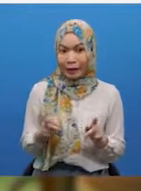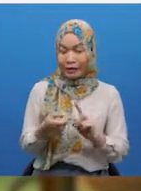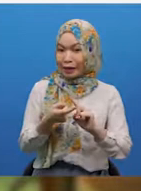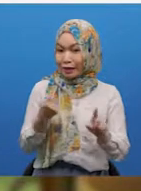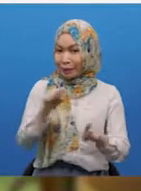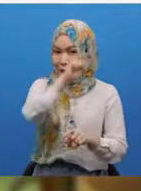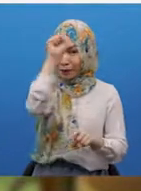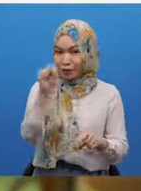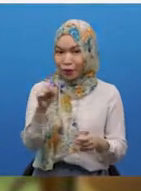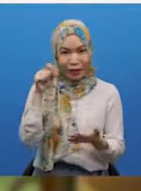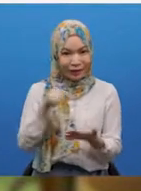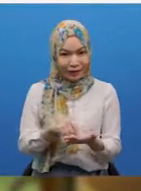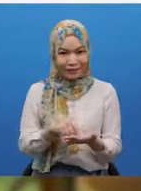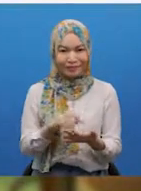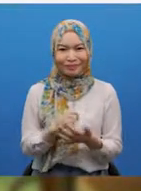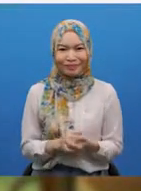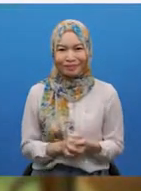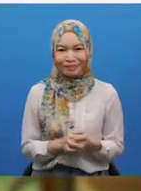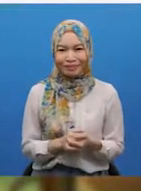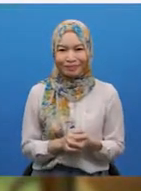akan dikemukakan.